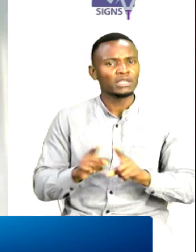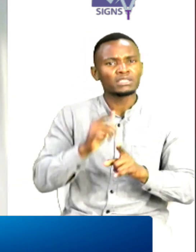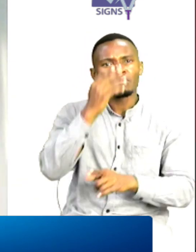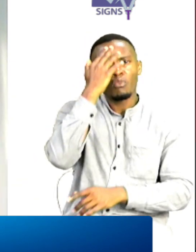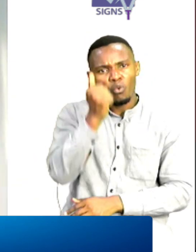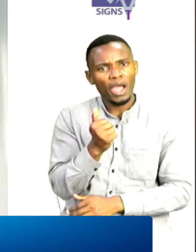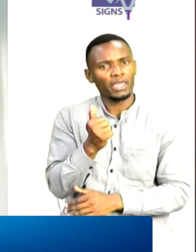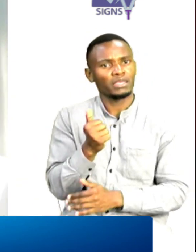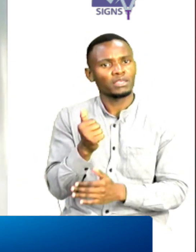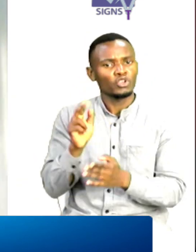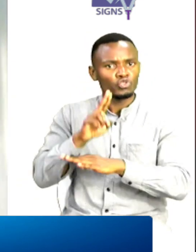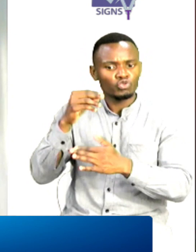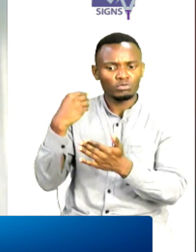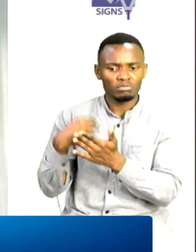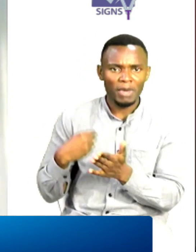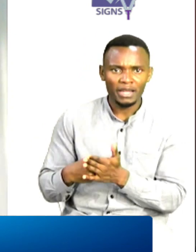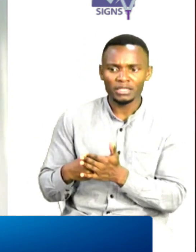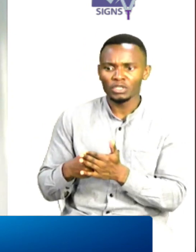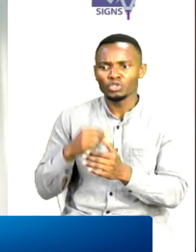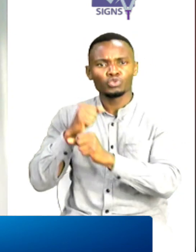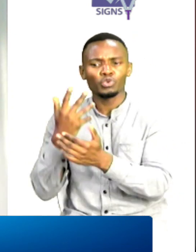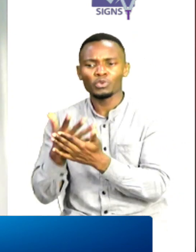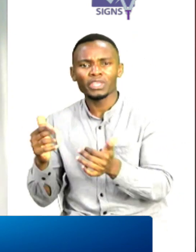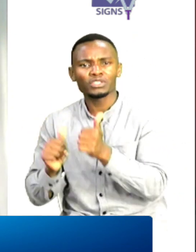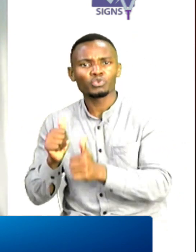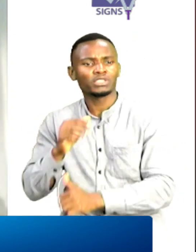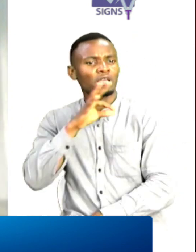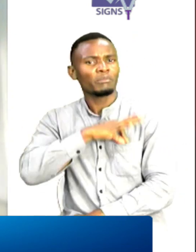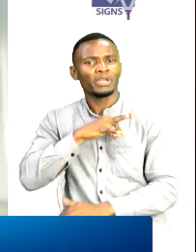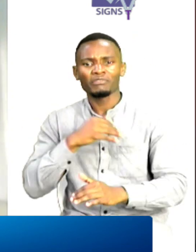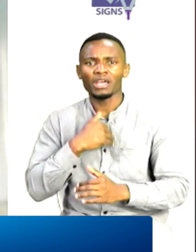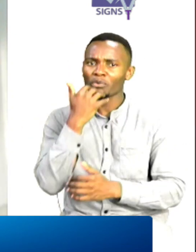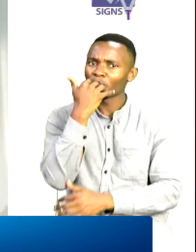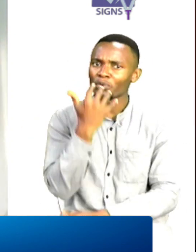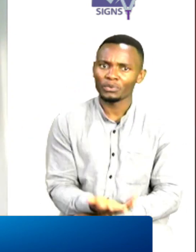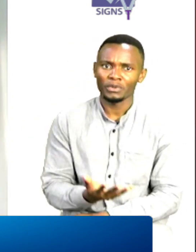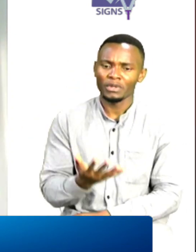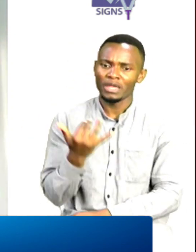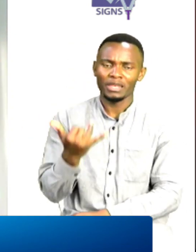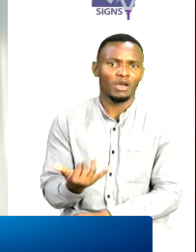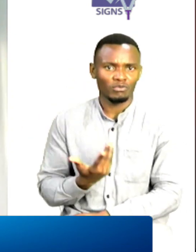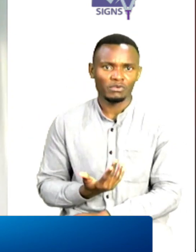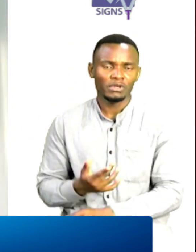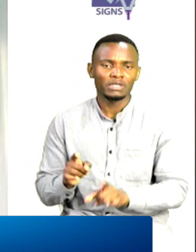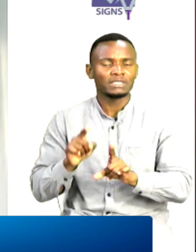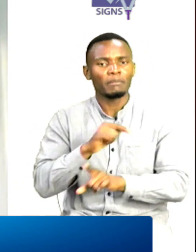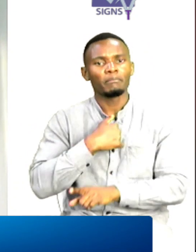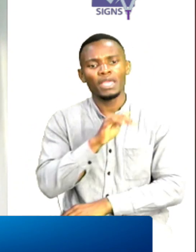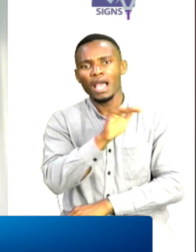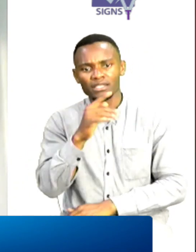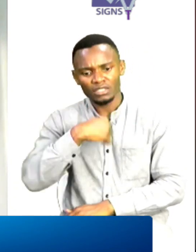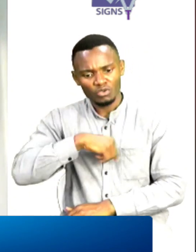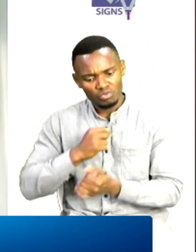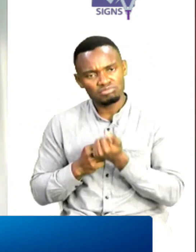nyingi kufanya vitu ambavyo havina faida katika karne ya 21? Kwa hivyo mimi naomba tumuunge mkono